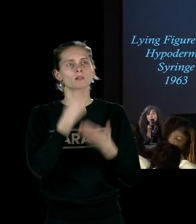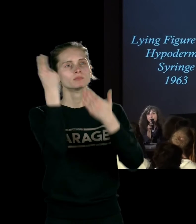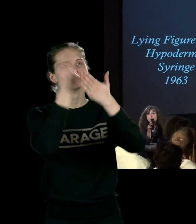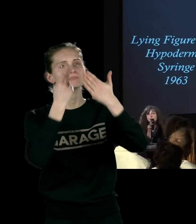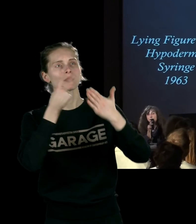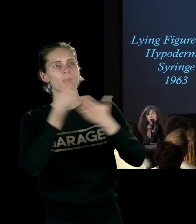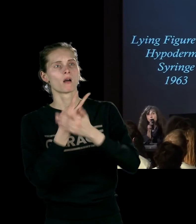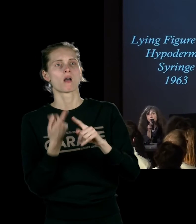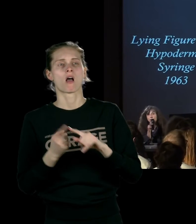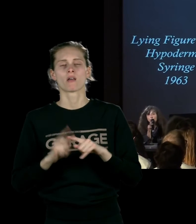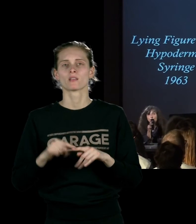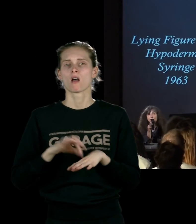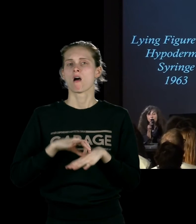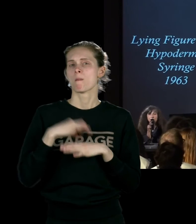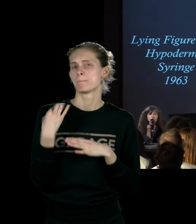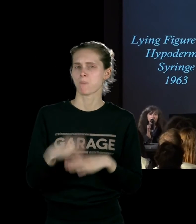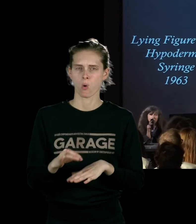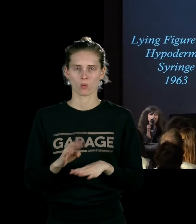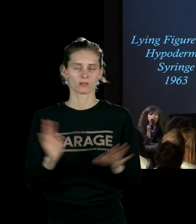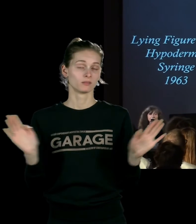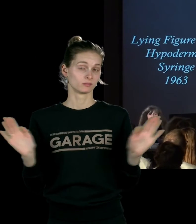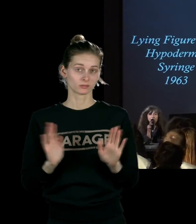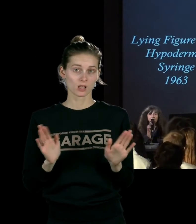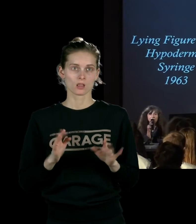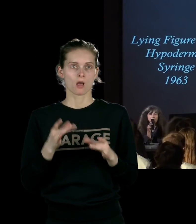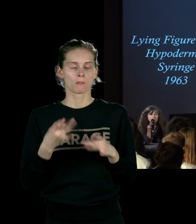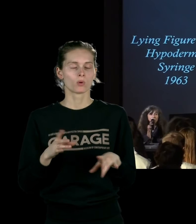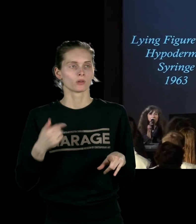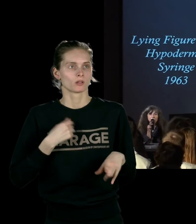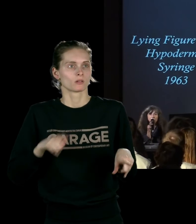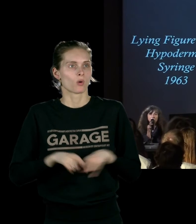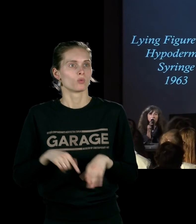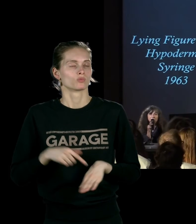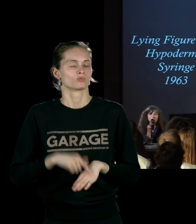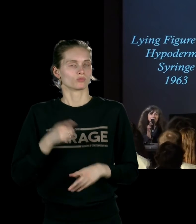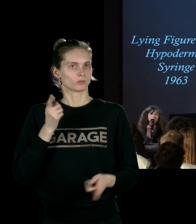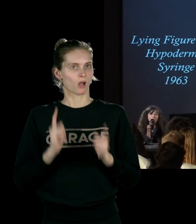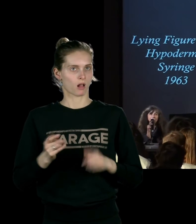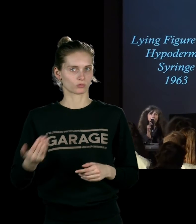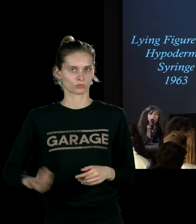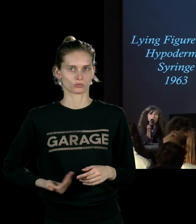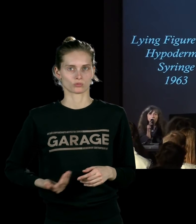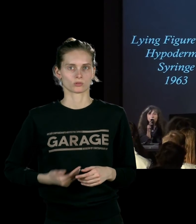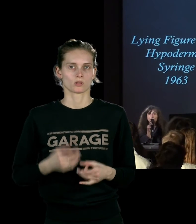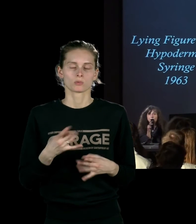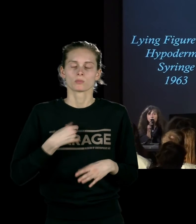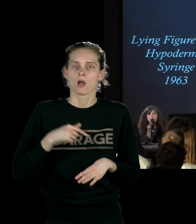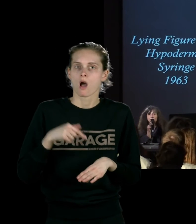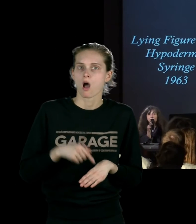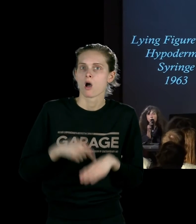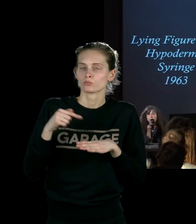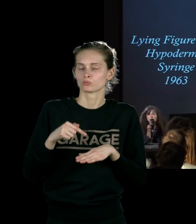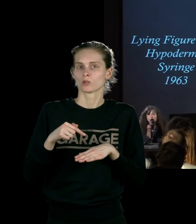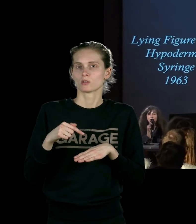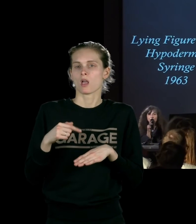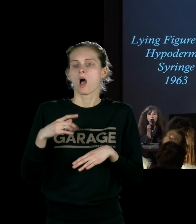предельная интенсивность ощущения бытия, и что любые предельные интенсивные ощущения мы привыкли маркировать